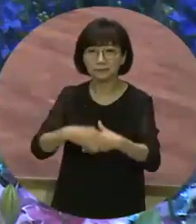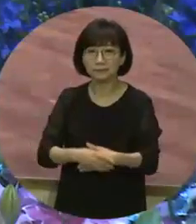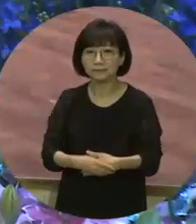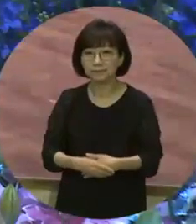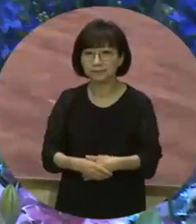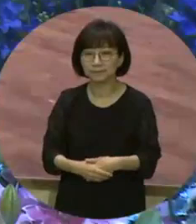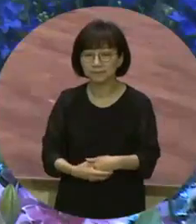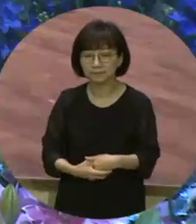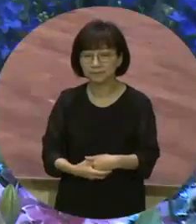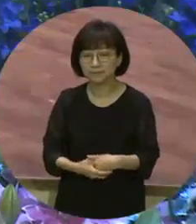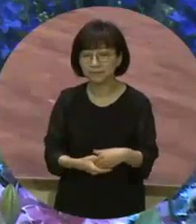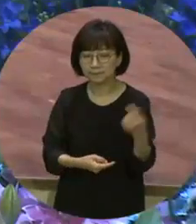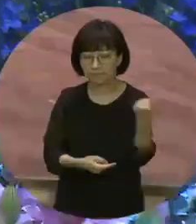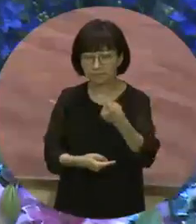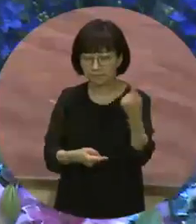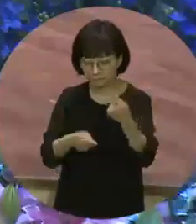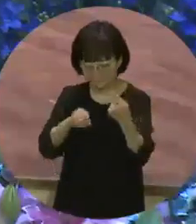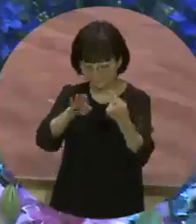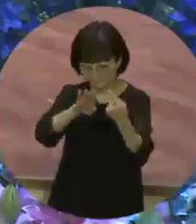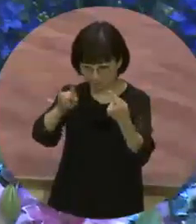100배, 1000배입니다.